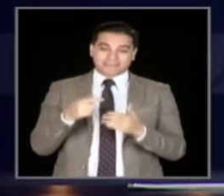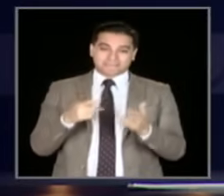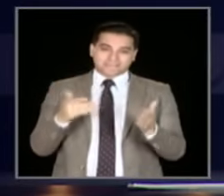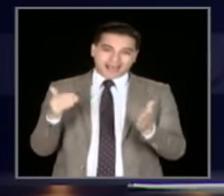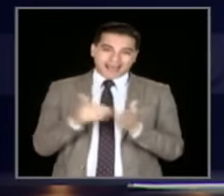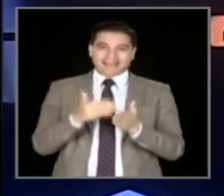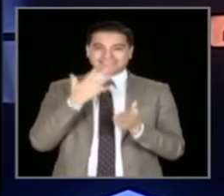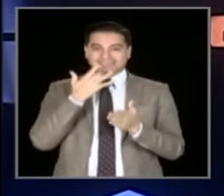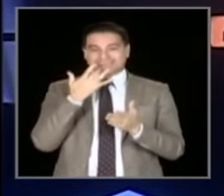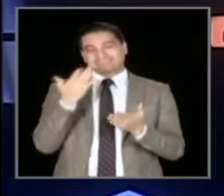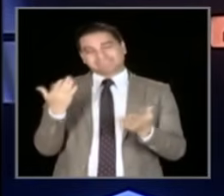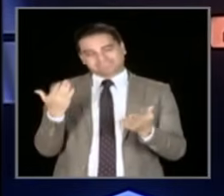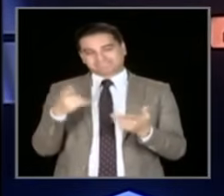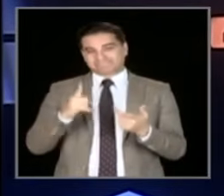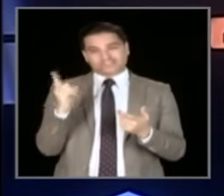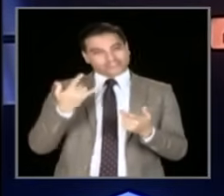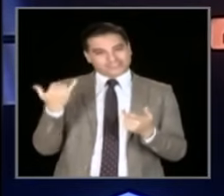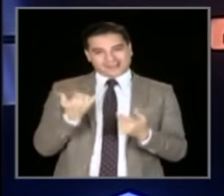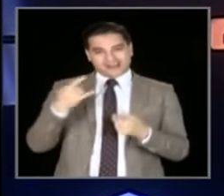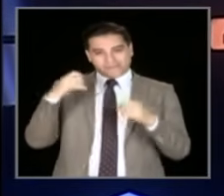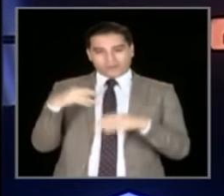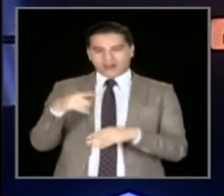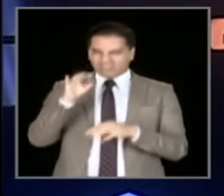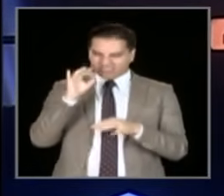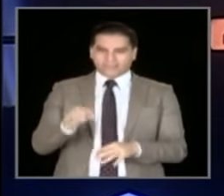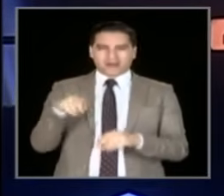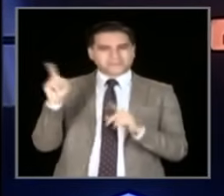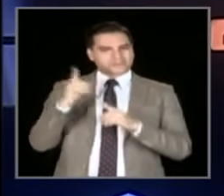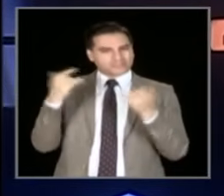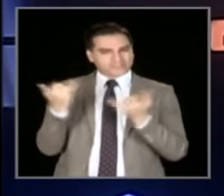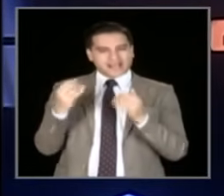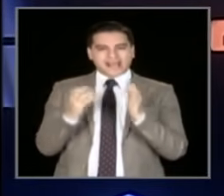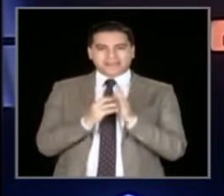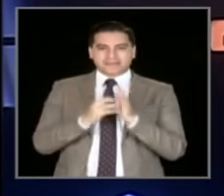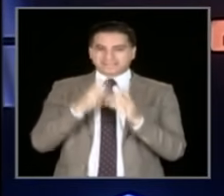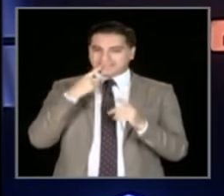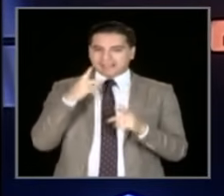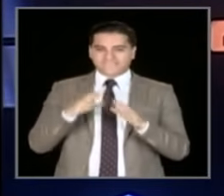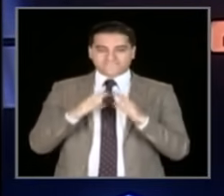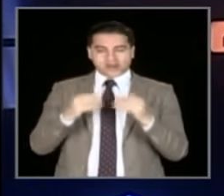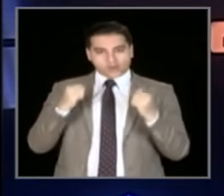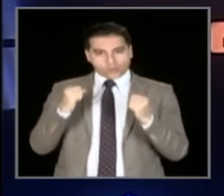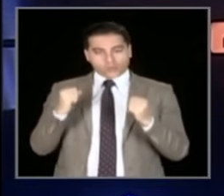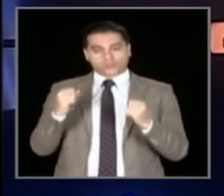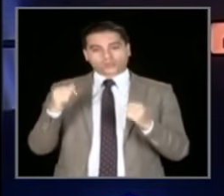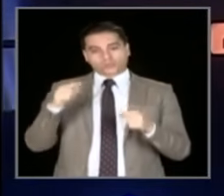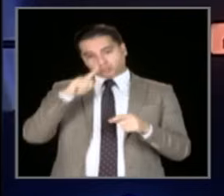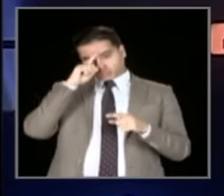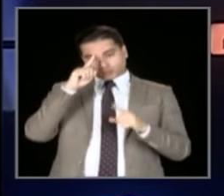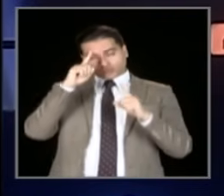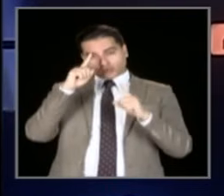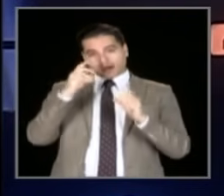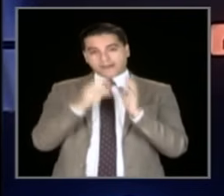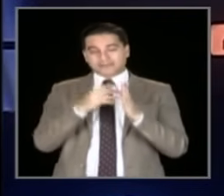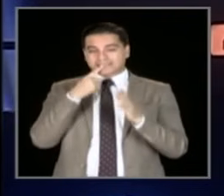ندى. اه طبعا مش سهله. ايه رايك؟ ايوه طبعا ما كانتش سهله. جامعه اسكندريه جامعه كبيره وفريق بسم الله ما شاء الله عليهم، يعني ربنا يوفقهم في